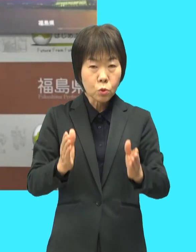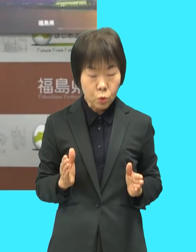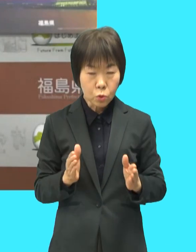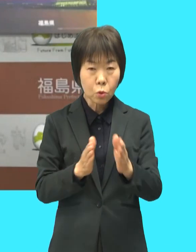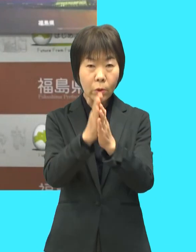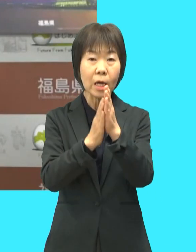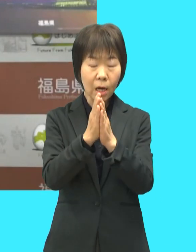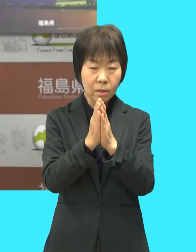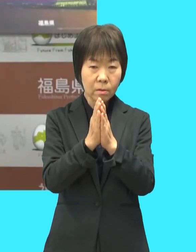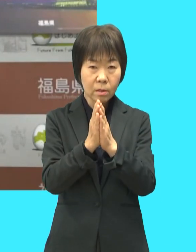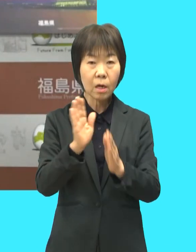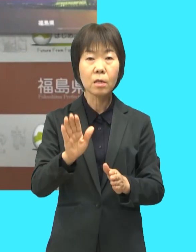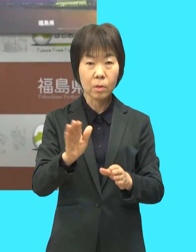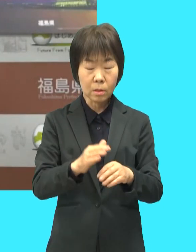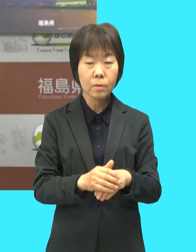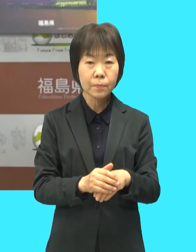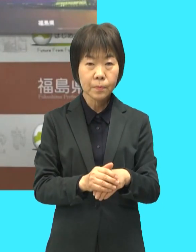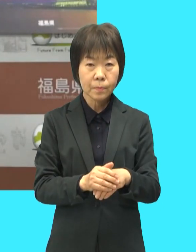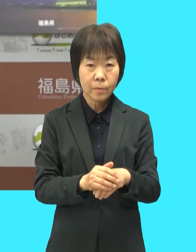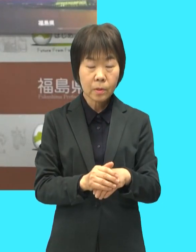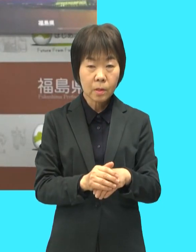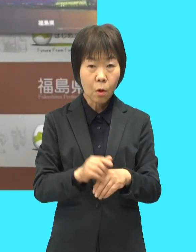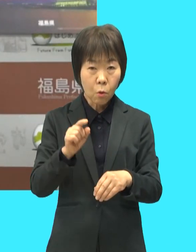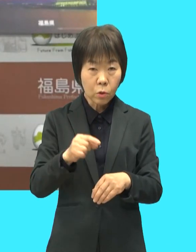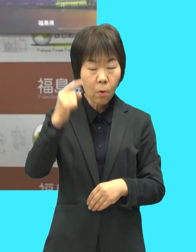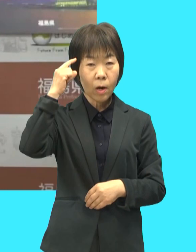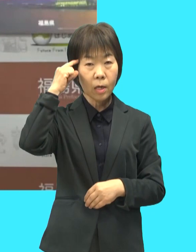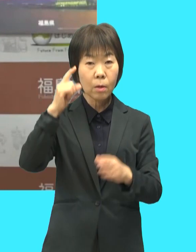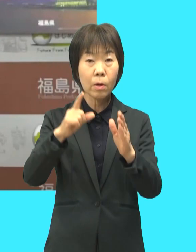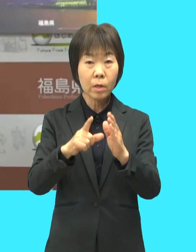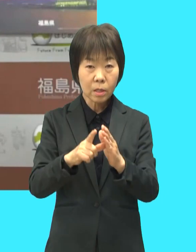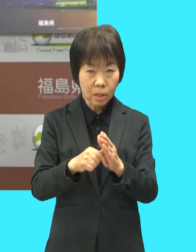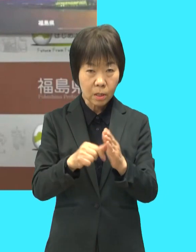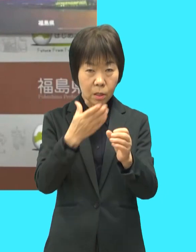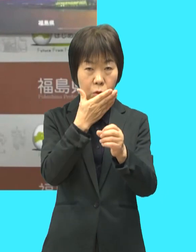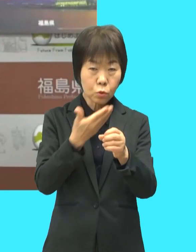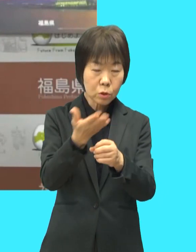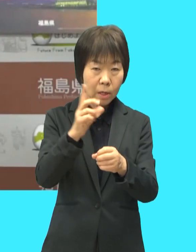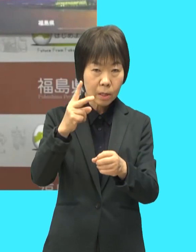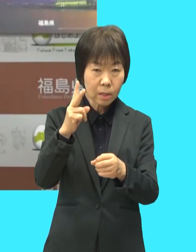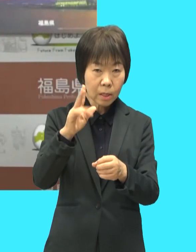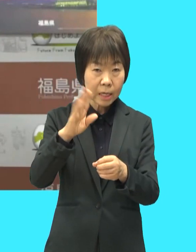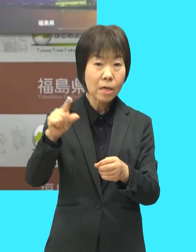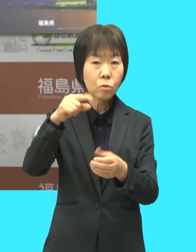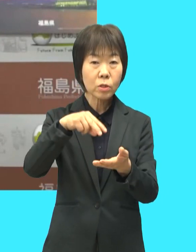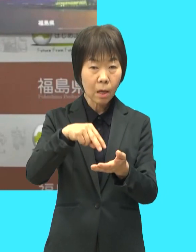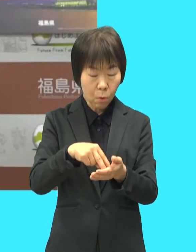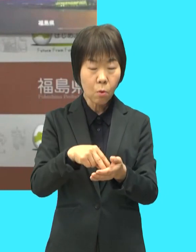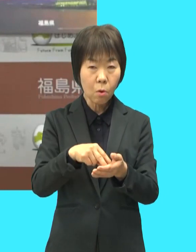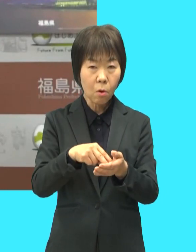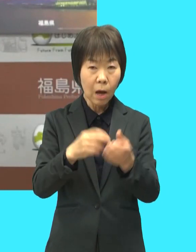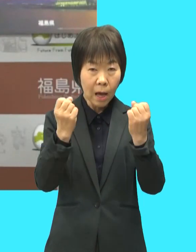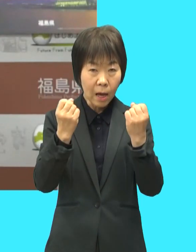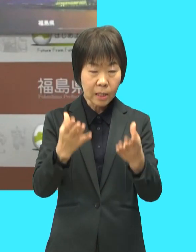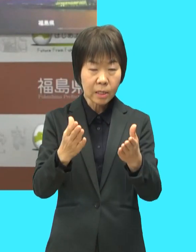願いということをされております。そういったものを勘案したとき、福島県としても新しい改正法に